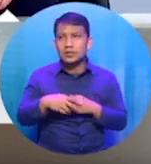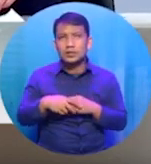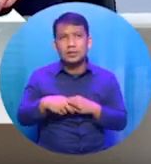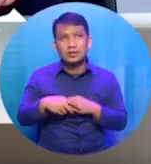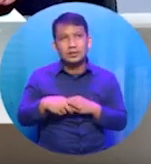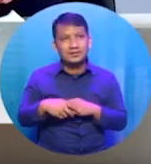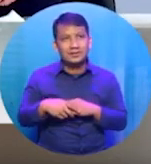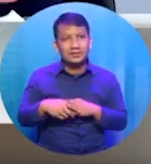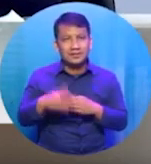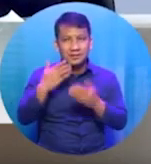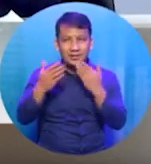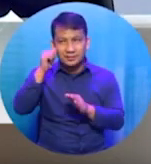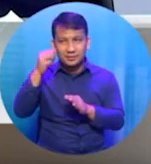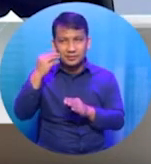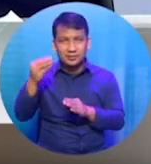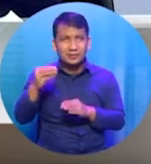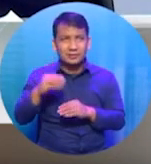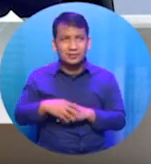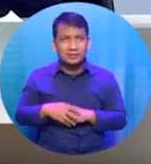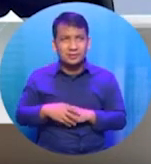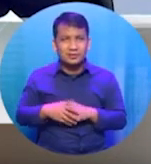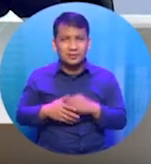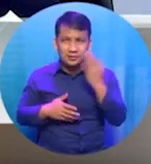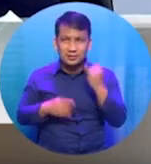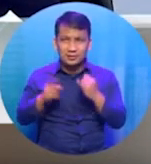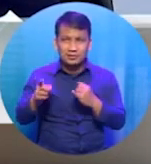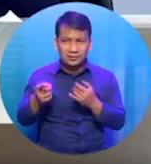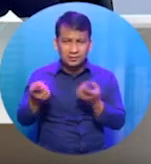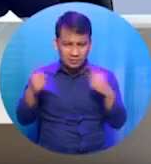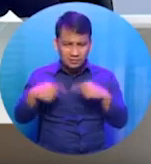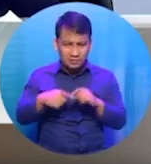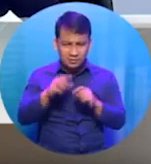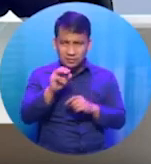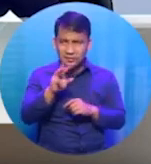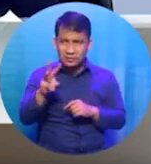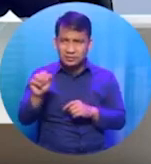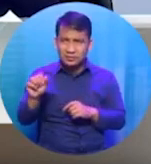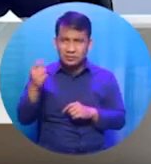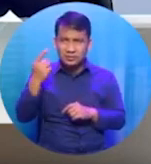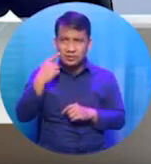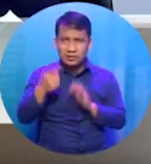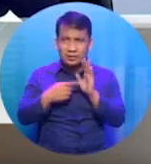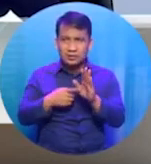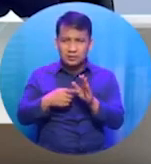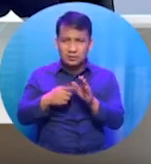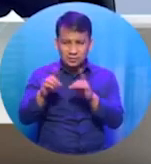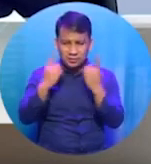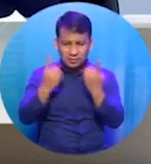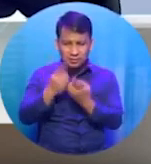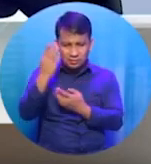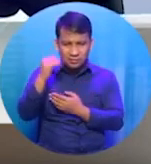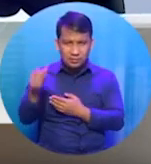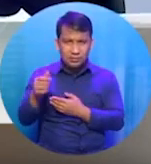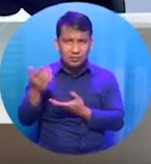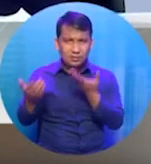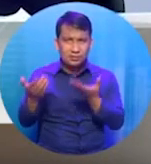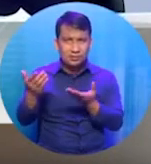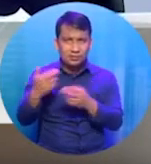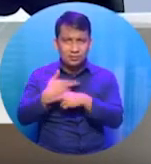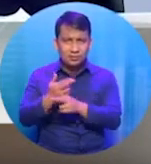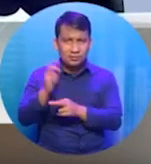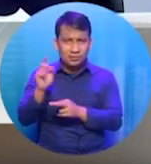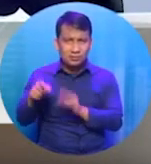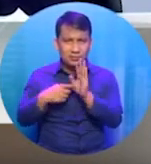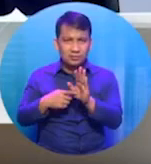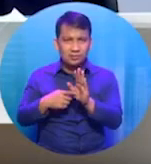talaga yan, no? Ma'am Ardel. Pero bakit po kaya ganun ang nangyayari sa OWA, ma'am? Ano ba problema po sa department nang baka mapaayos